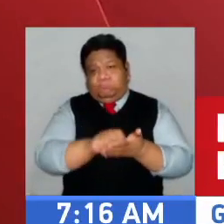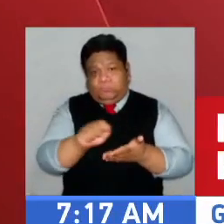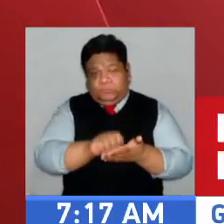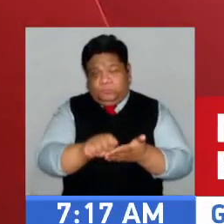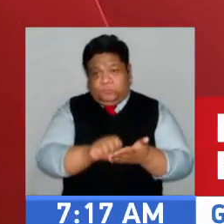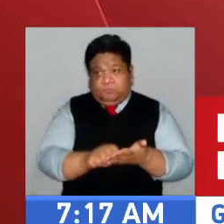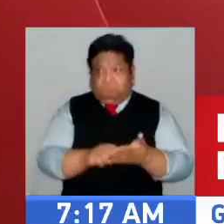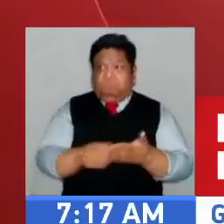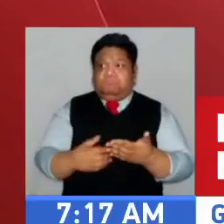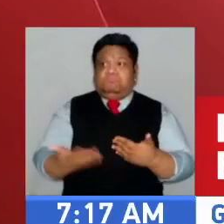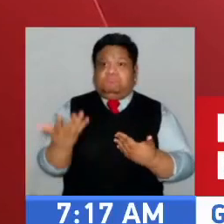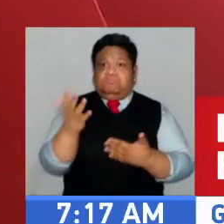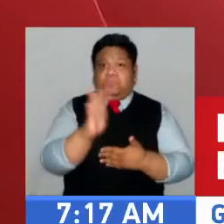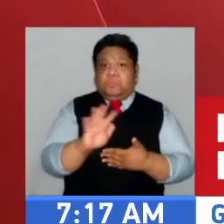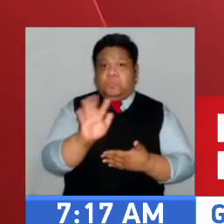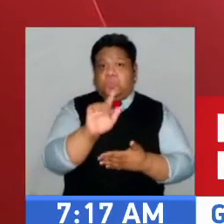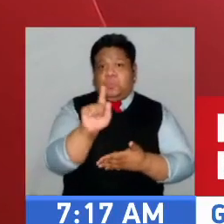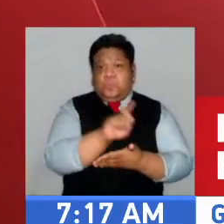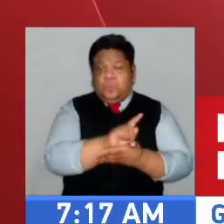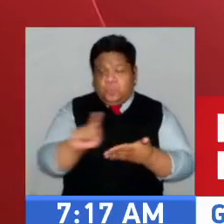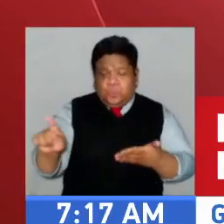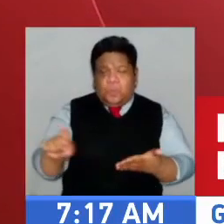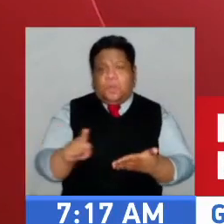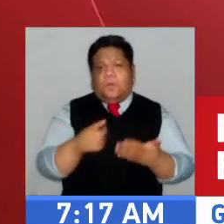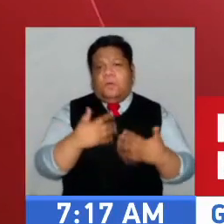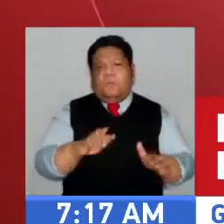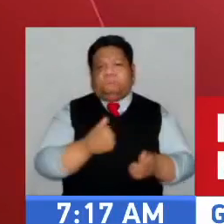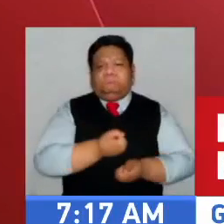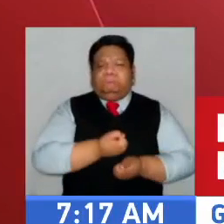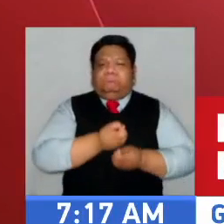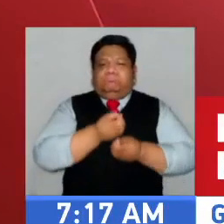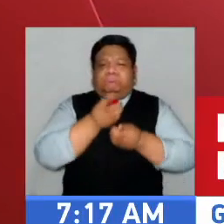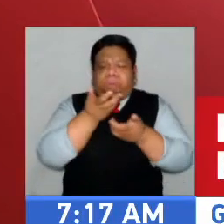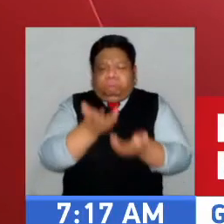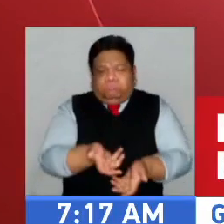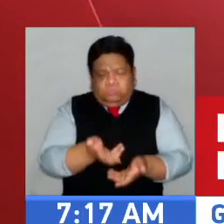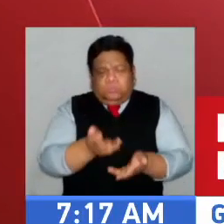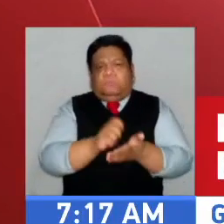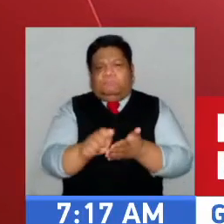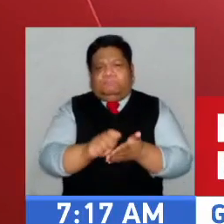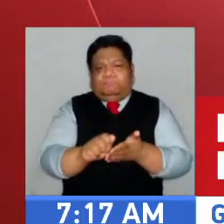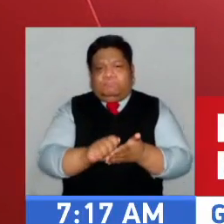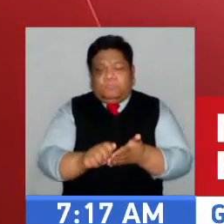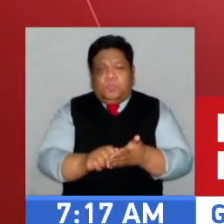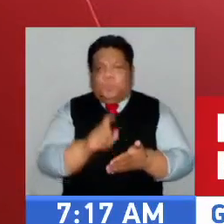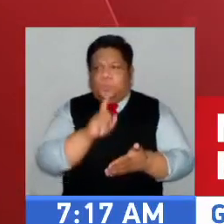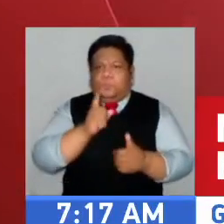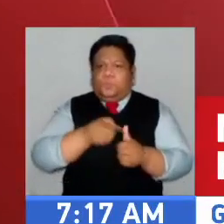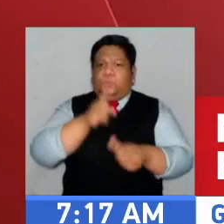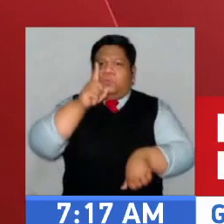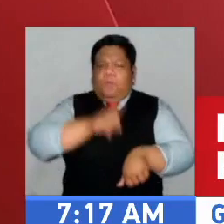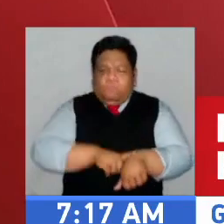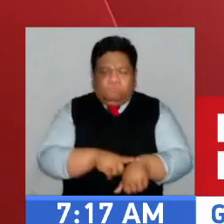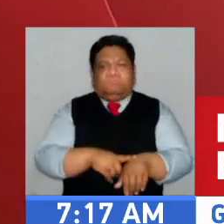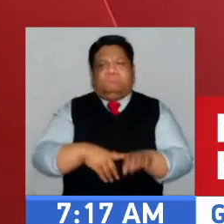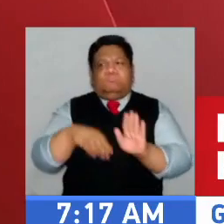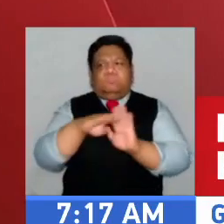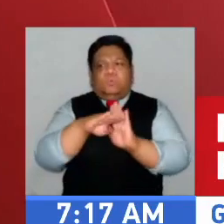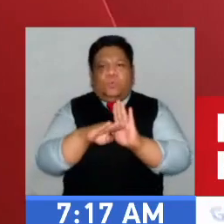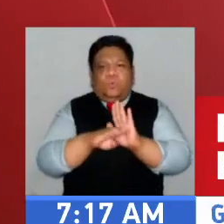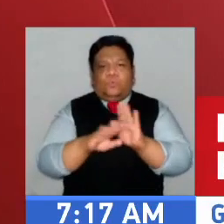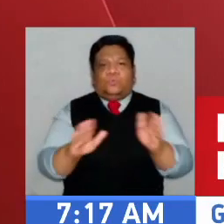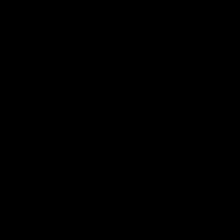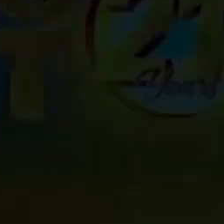ang kanyang deepest, darkest thoughts. Tara ang unang pagkakataon na nakapag-record siya ng album na malapit sa tunay niyang buhay.